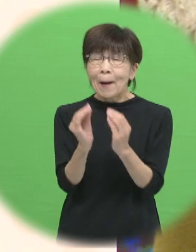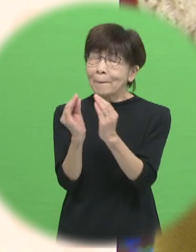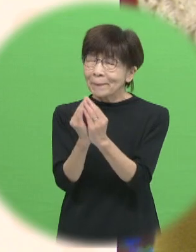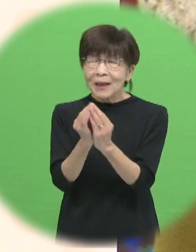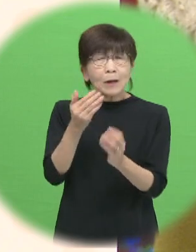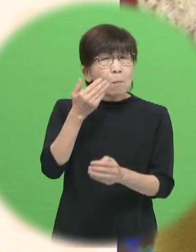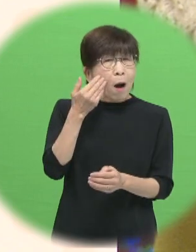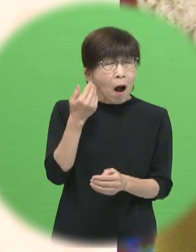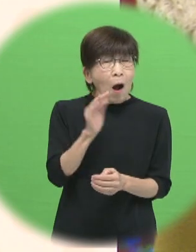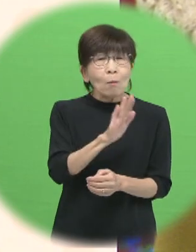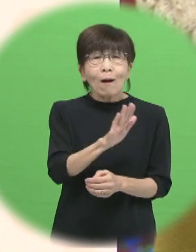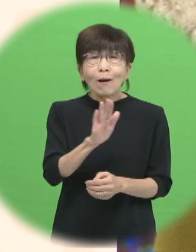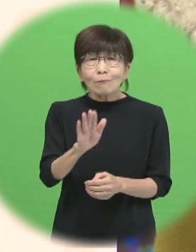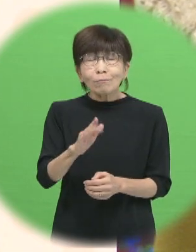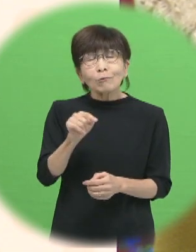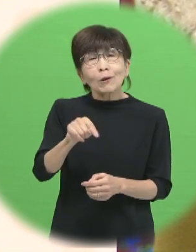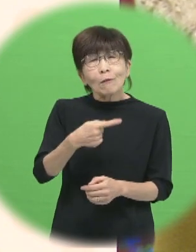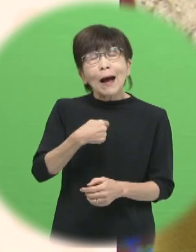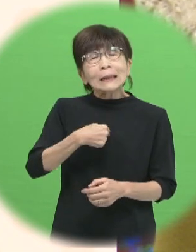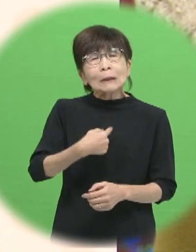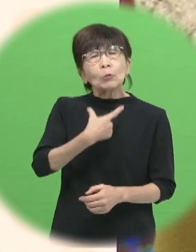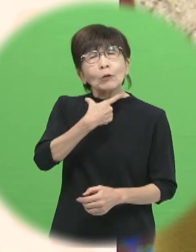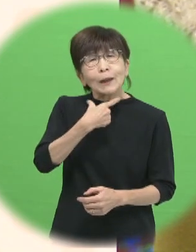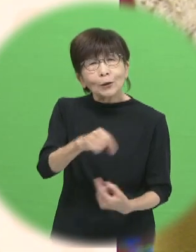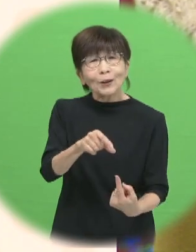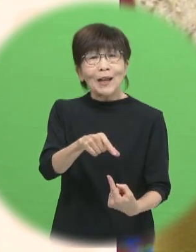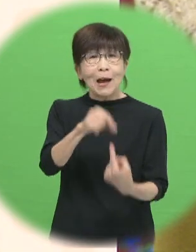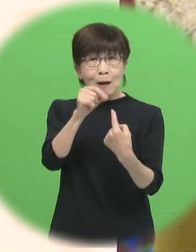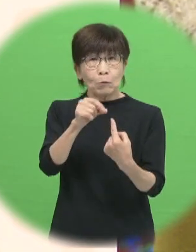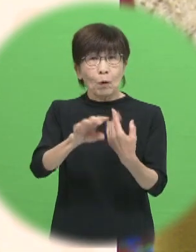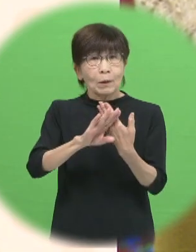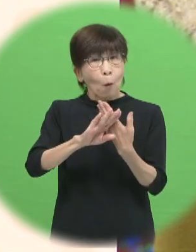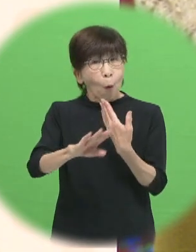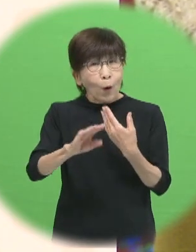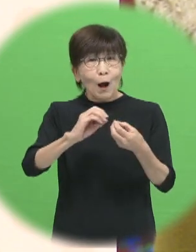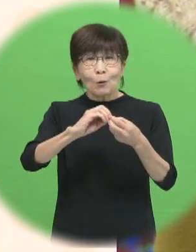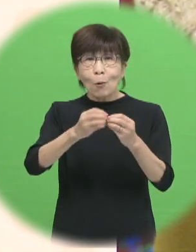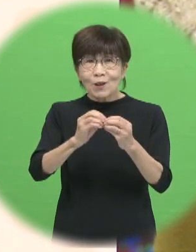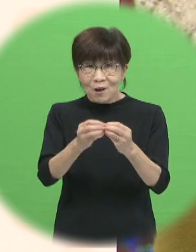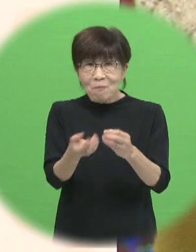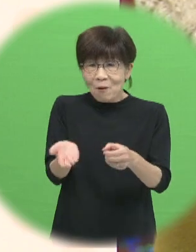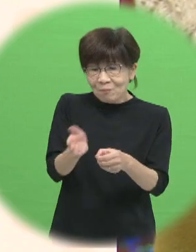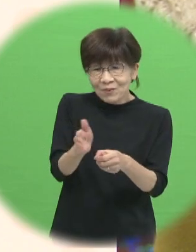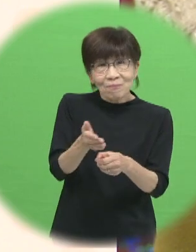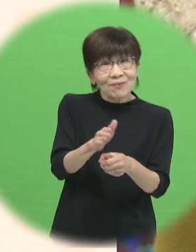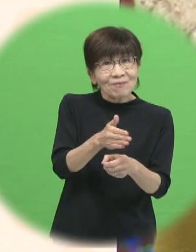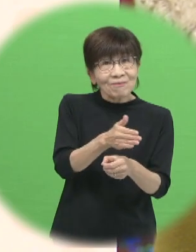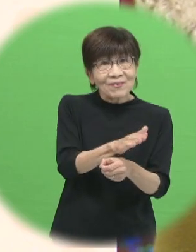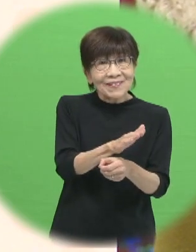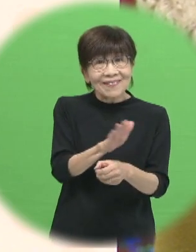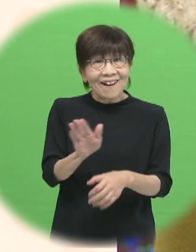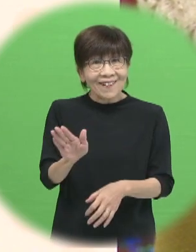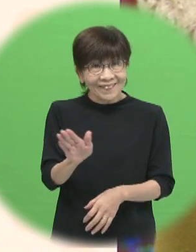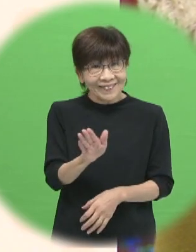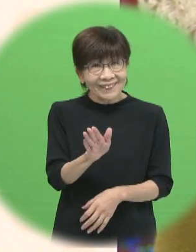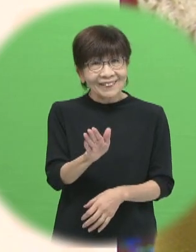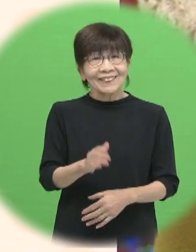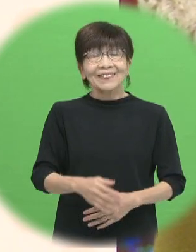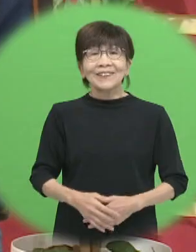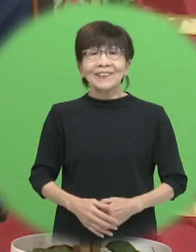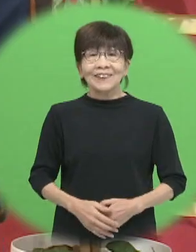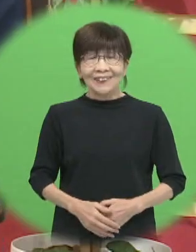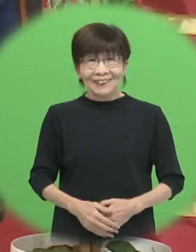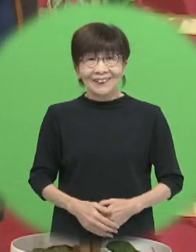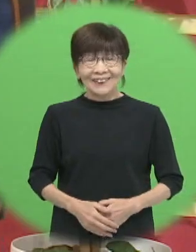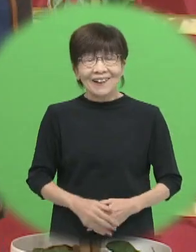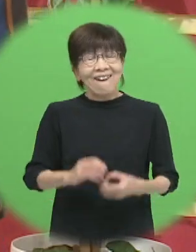とか青も、ねうんはい、好きな子はそれを選んでいますけれども、うん、その他の選択肢を選ぶ子も多いような印象を受けますよね。 本